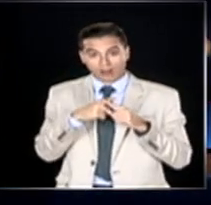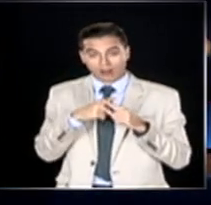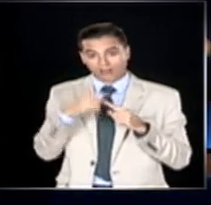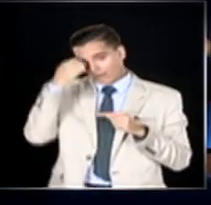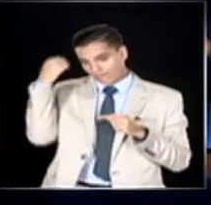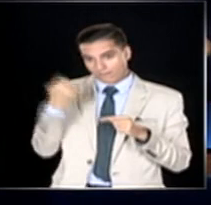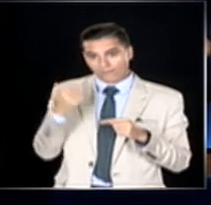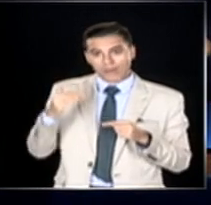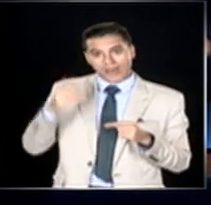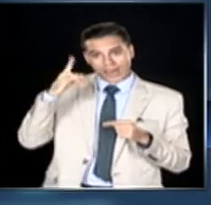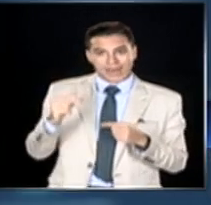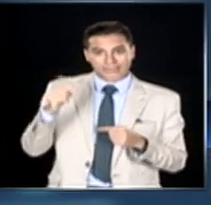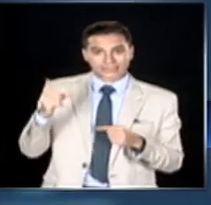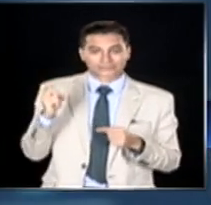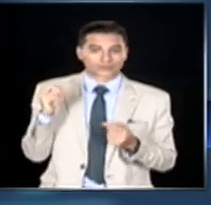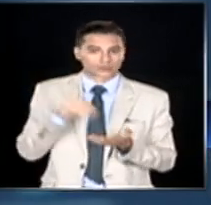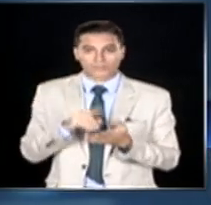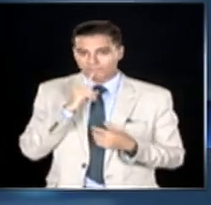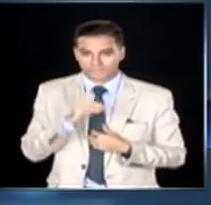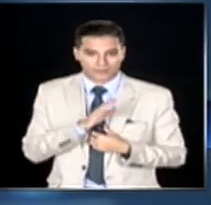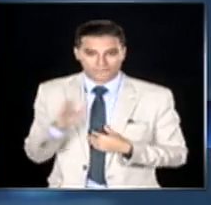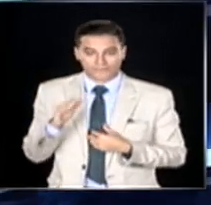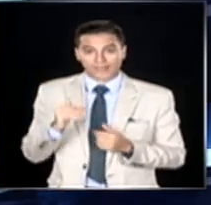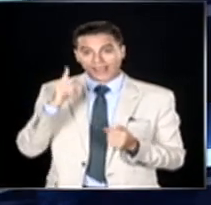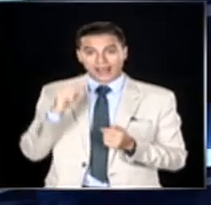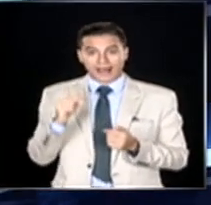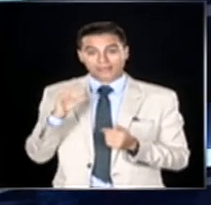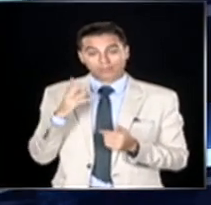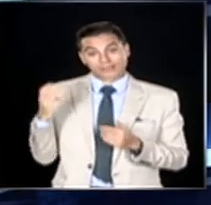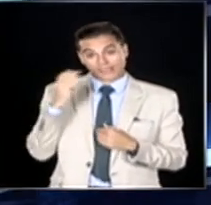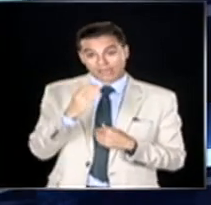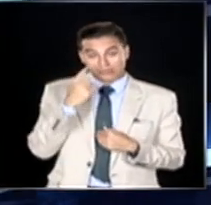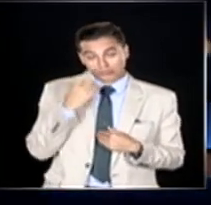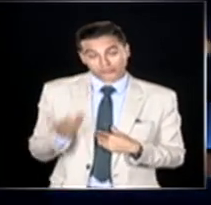ألف مبروك يا خالد، 25 نقطة. وطبعاً خالد ممكن يجاوب.